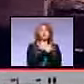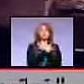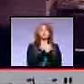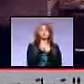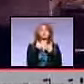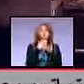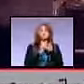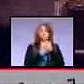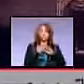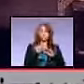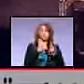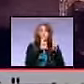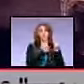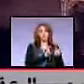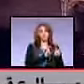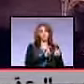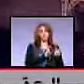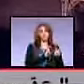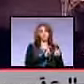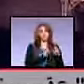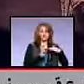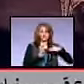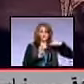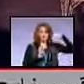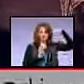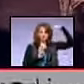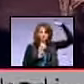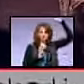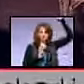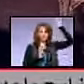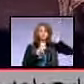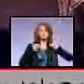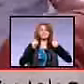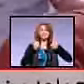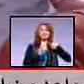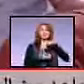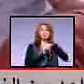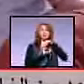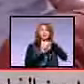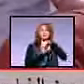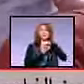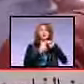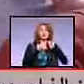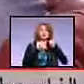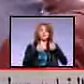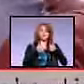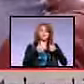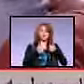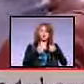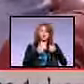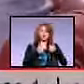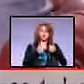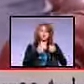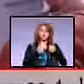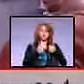التمثيل لحد ما دخلت معهد السينما سنة 93. لا استنى نطيت المدرسة. انت نطيت 20